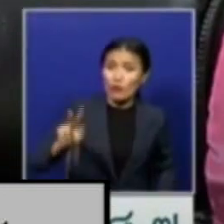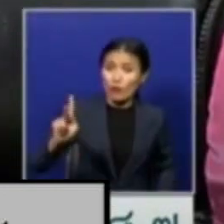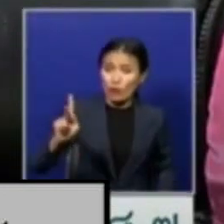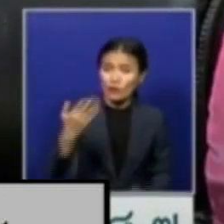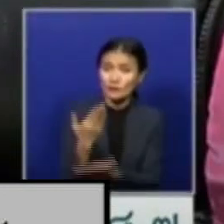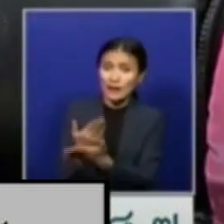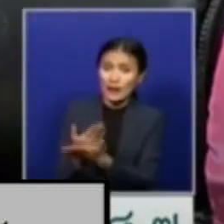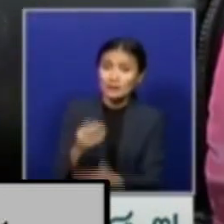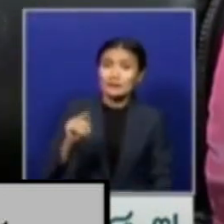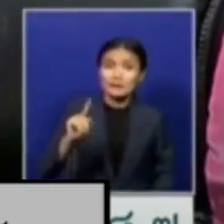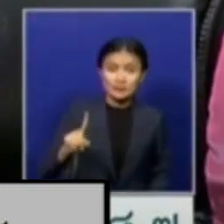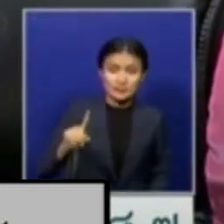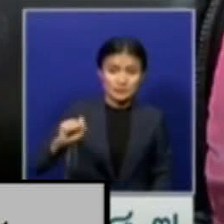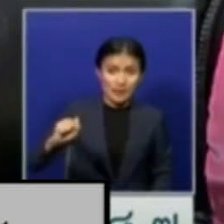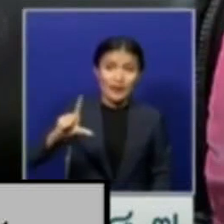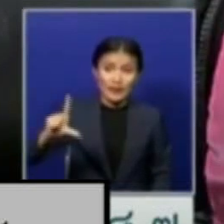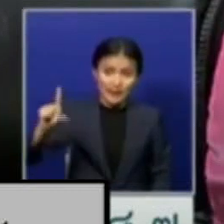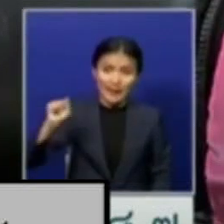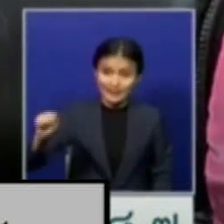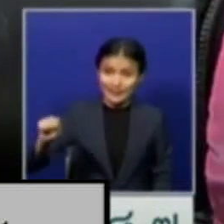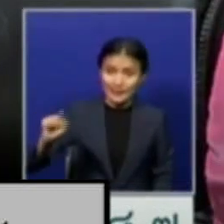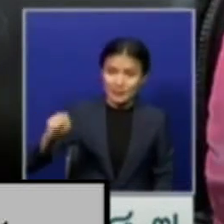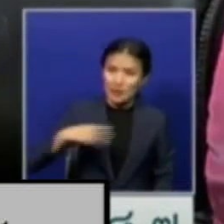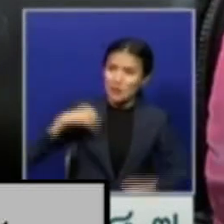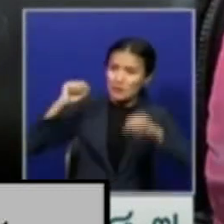นในการชี้แจงของรัฐบาล